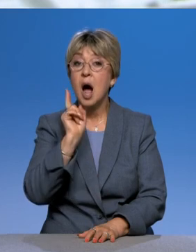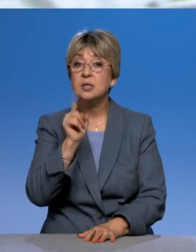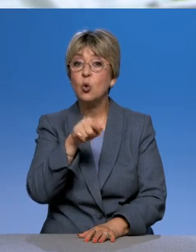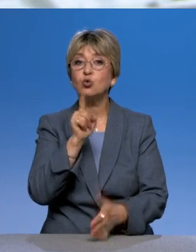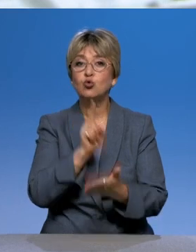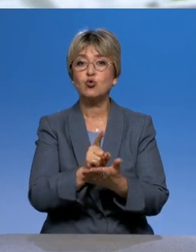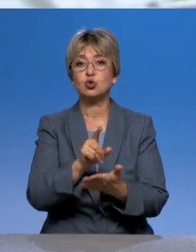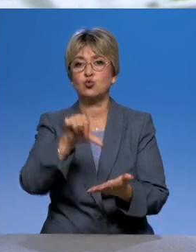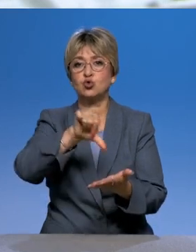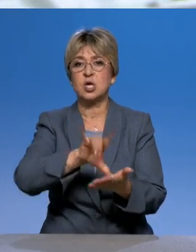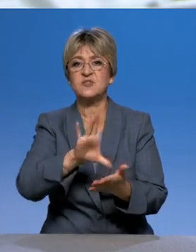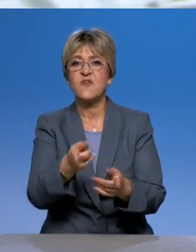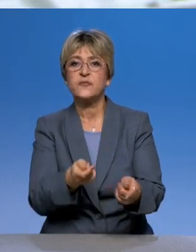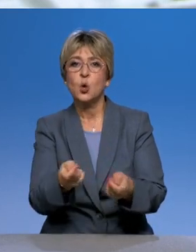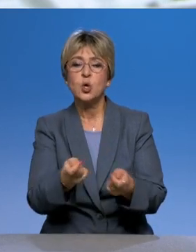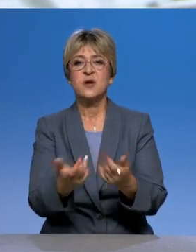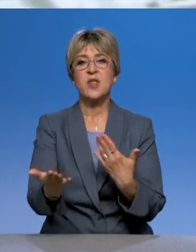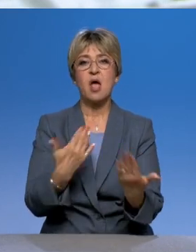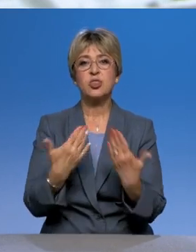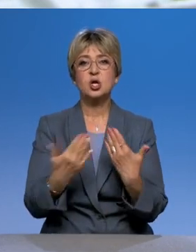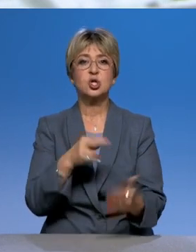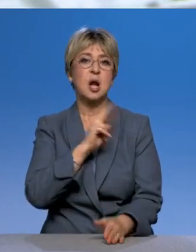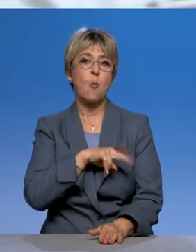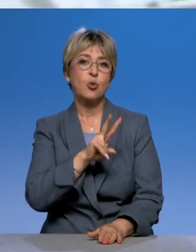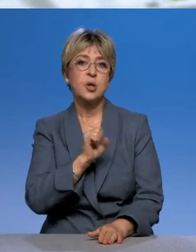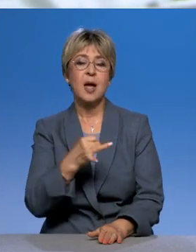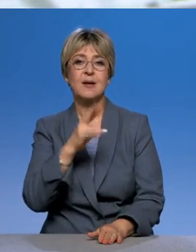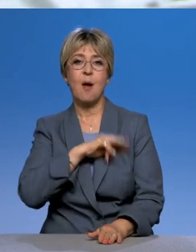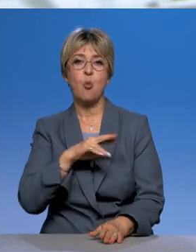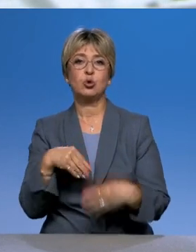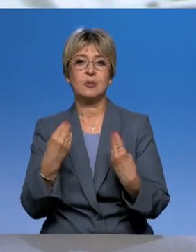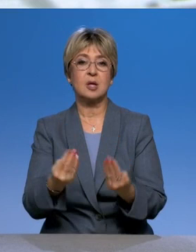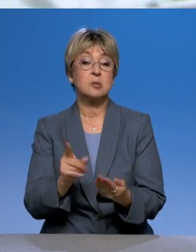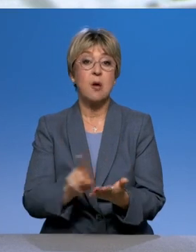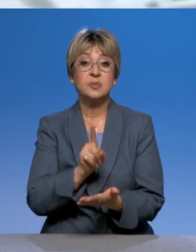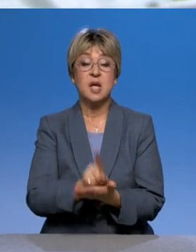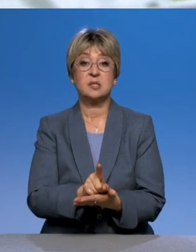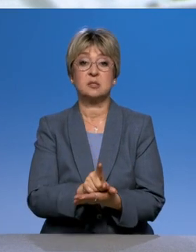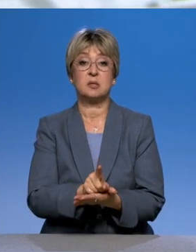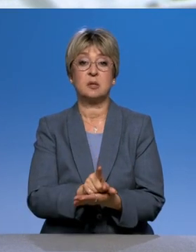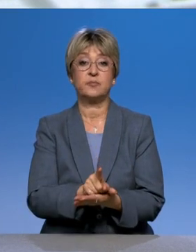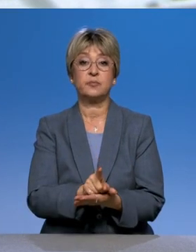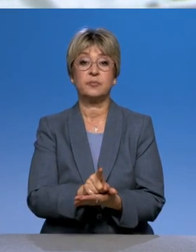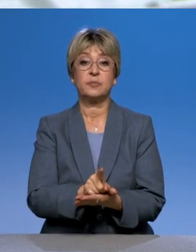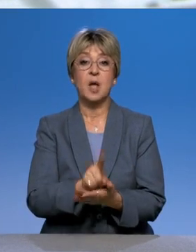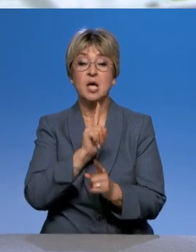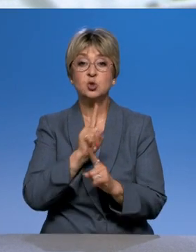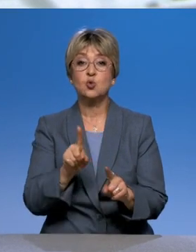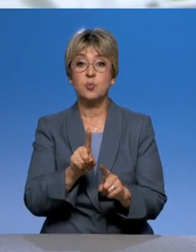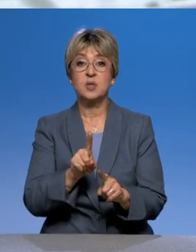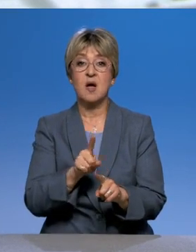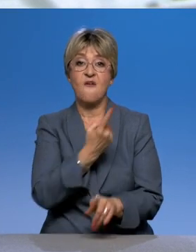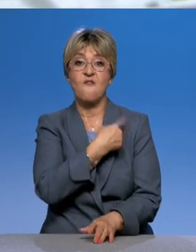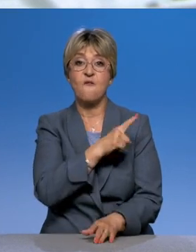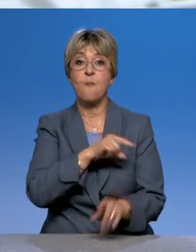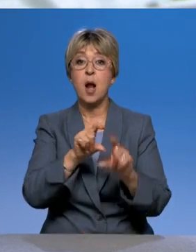должен участвовать в регулировании отношений работника и работодателя. Обязательно. Особенно в Минздраве, я имею в виду в больнице.